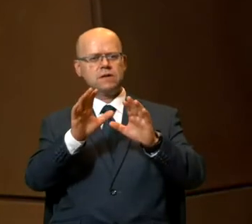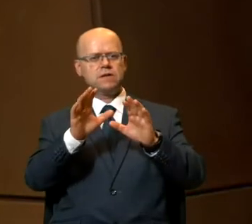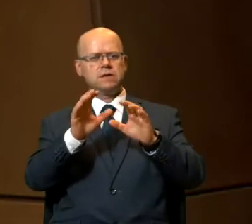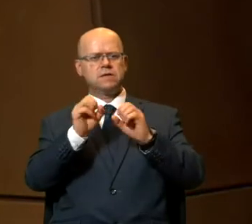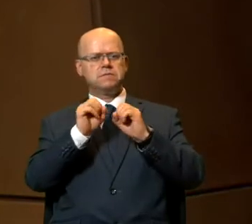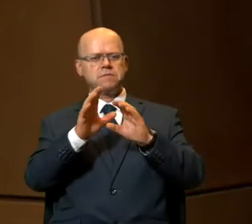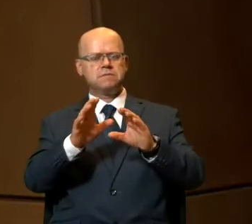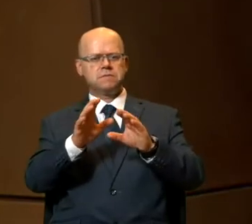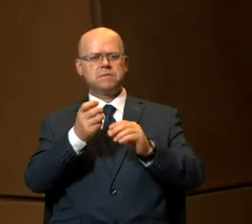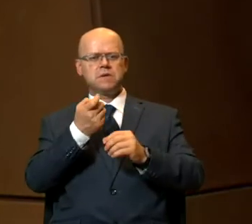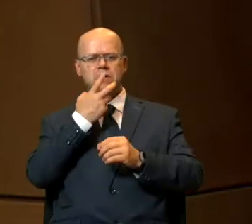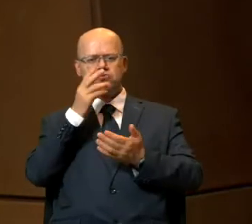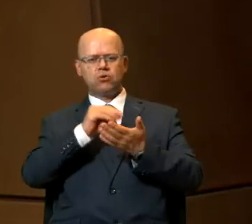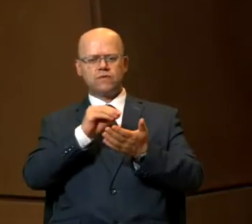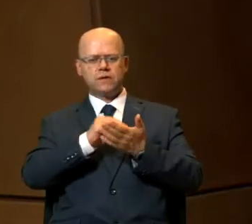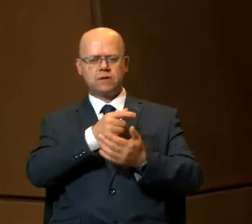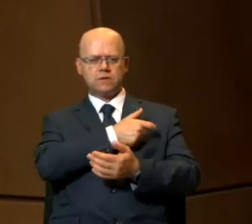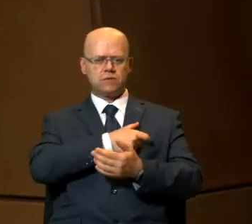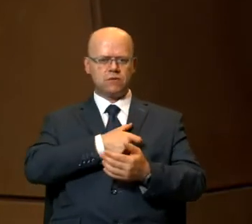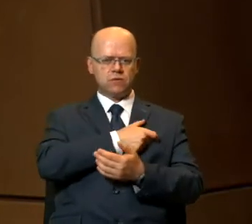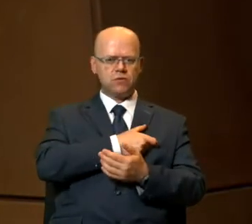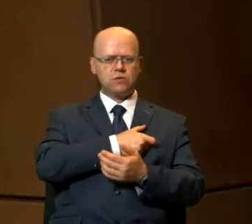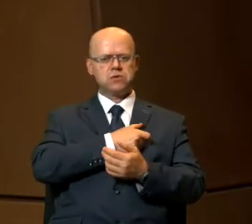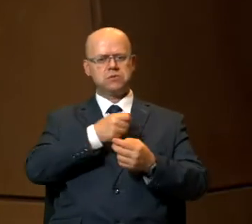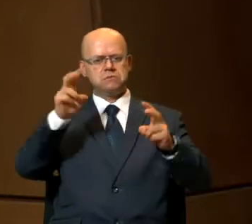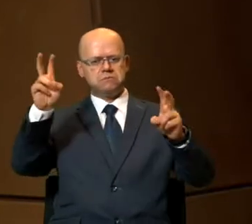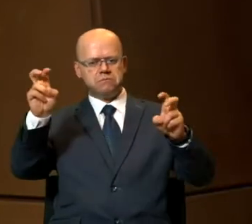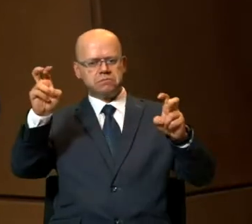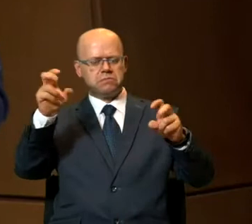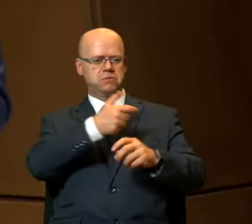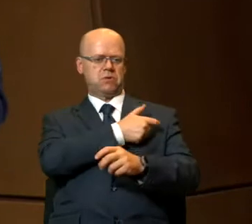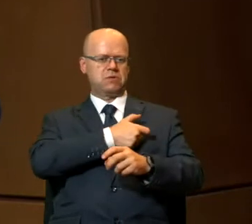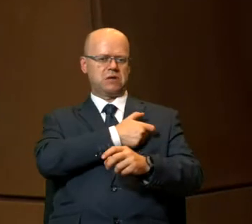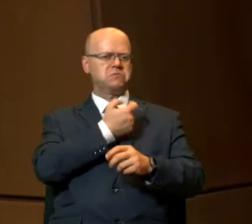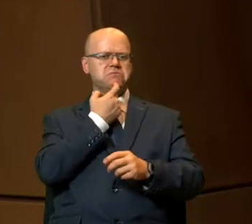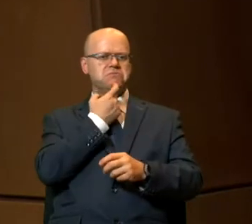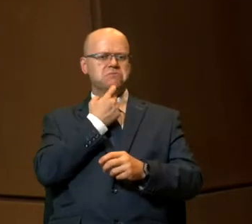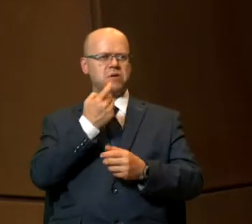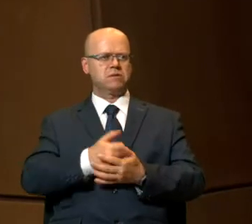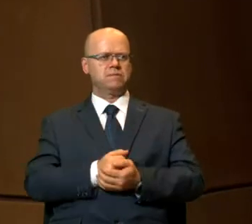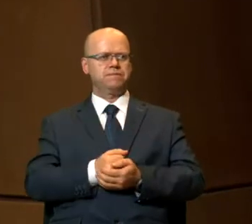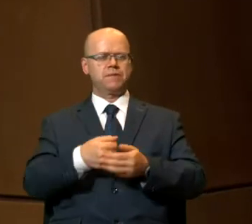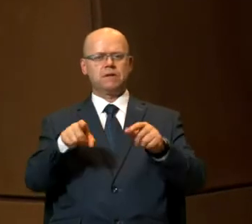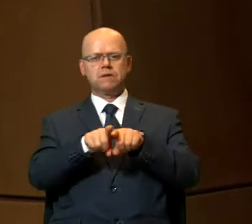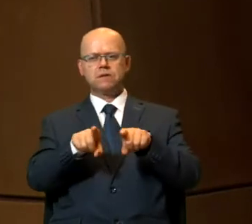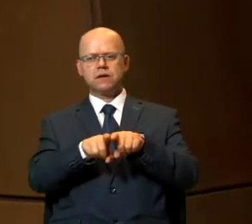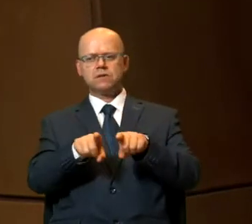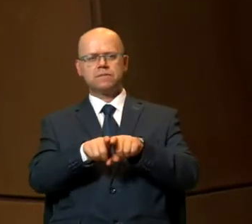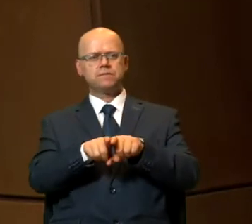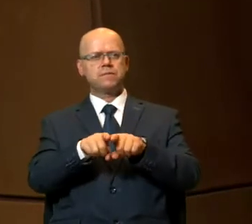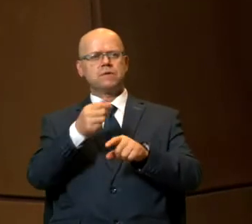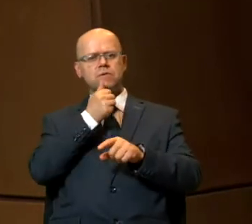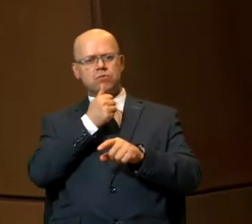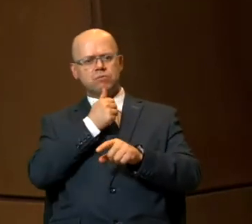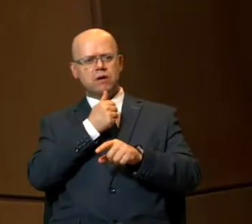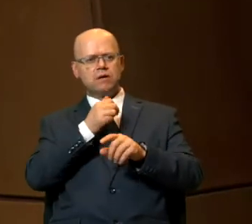jest doświadczenie solidarności, pojęcie solidarności, ale też próbą interpretacji, w jakich